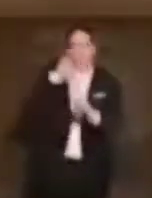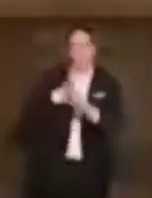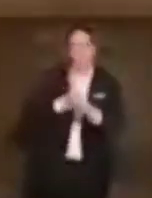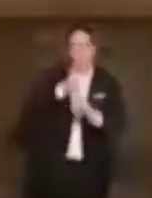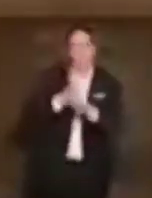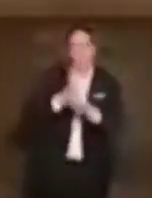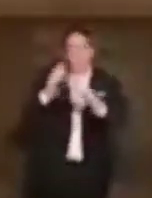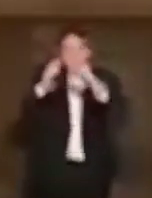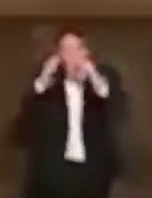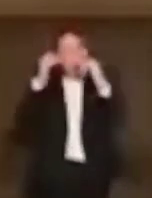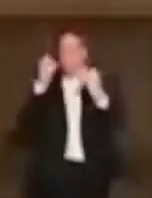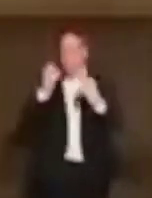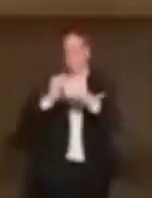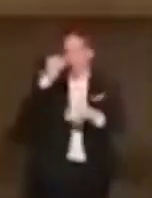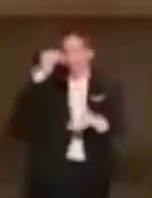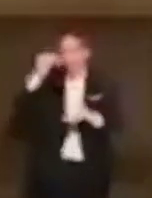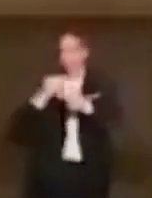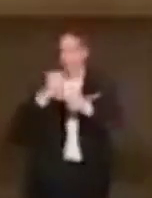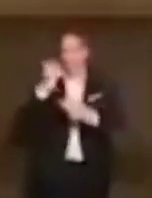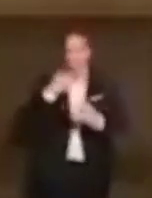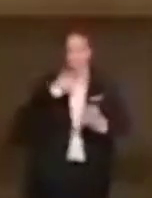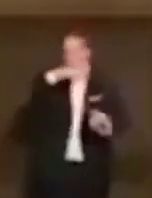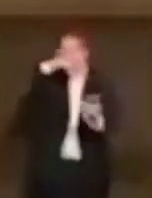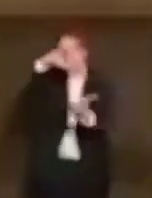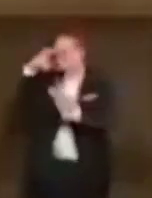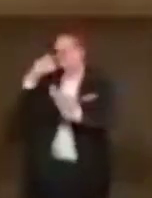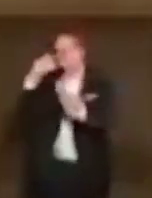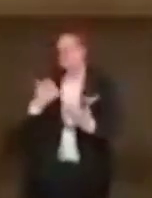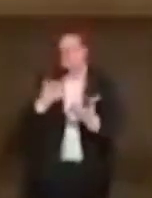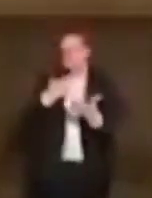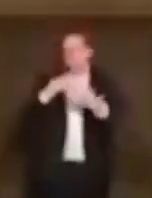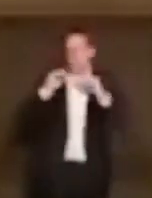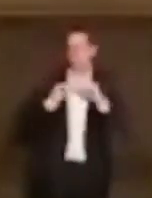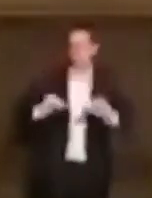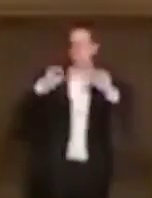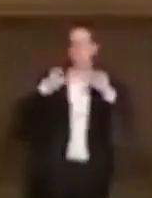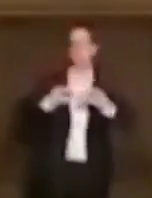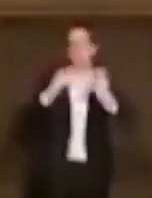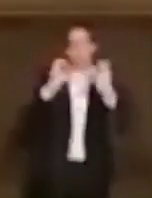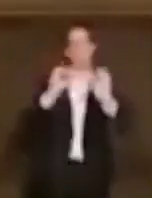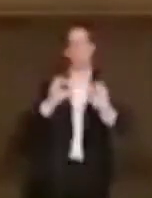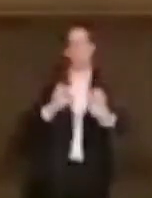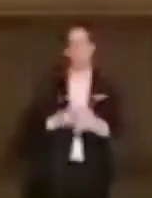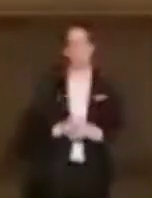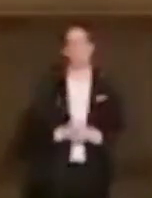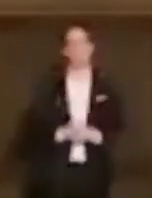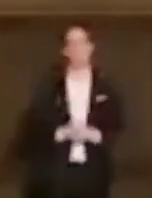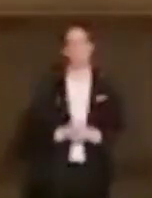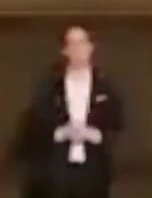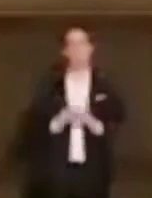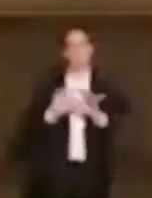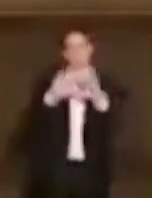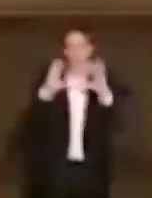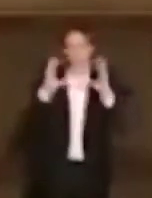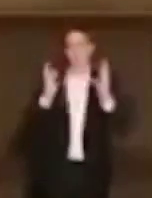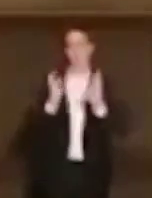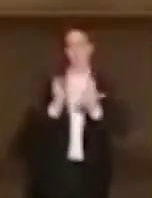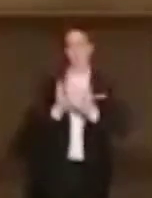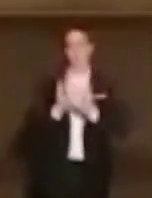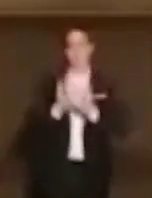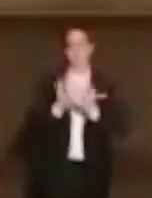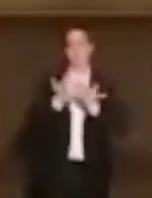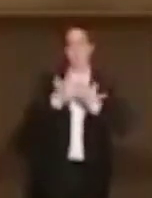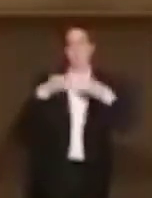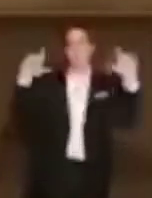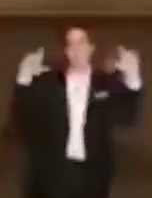کسی توهین کرده؟ فرانسه یا شما؟ بر اساس کتاب صحیح